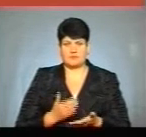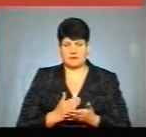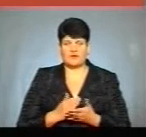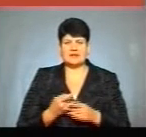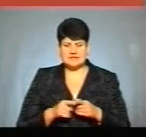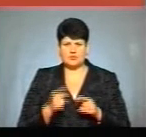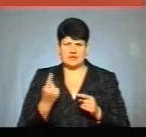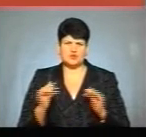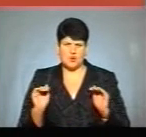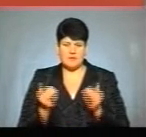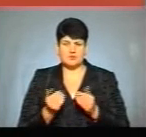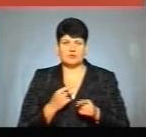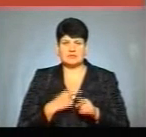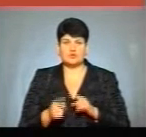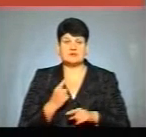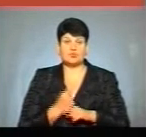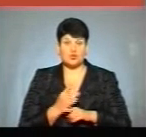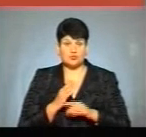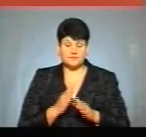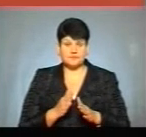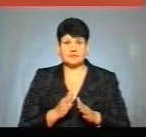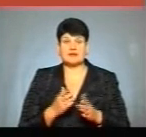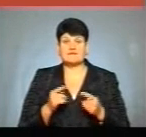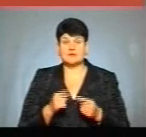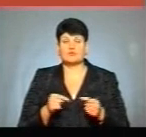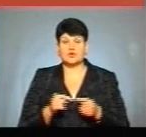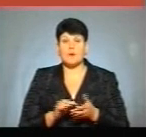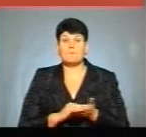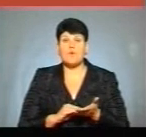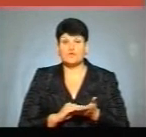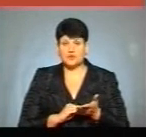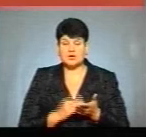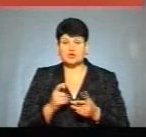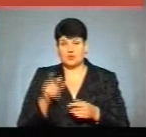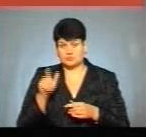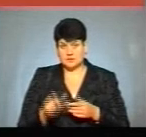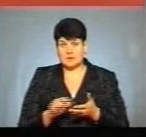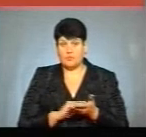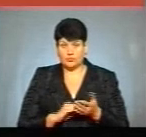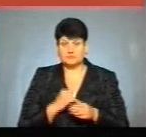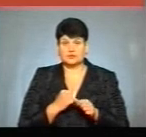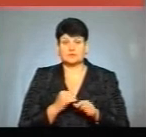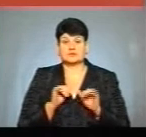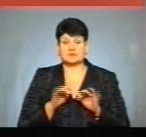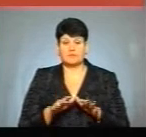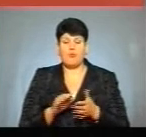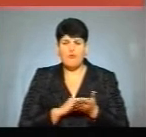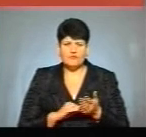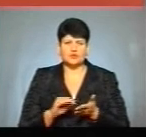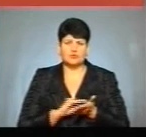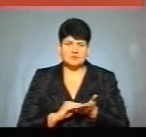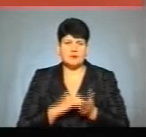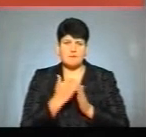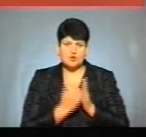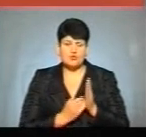із обмежень по терміновому заборону. І, відповідно, повторність. Якщо особа повторно вчиняє дану дію, повторно складається протокол,